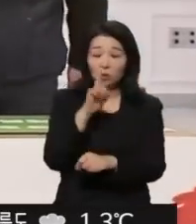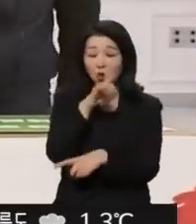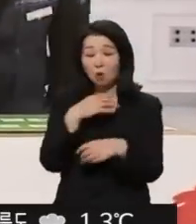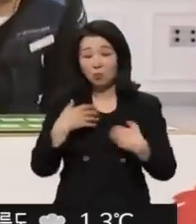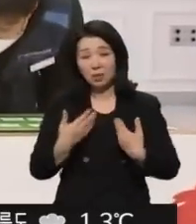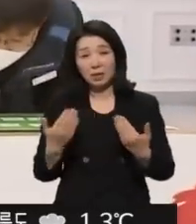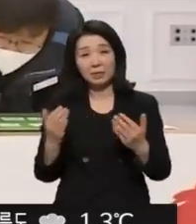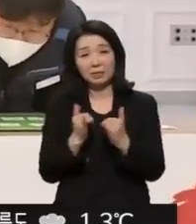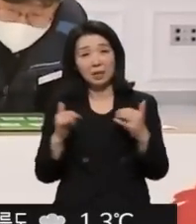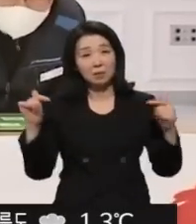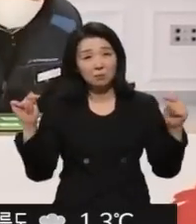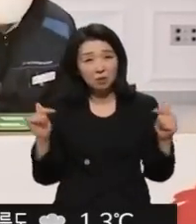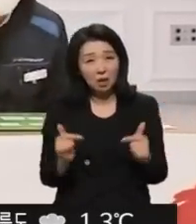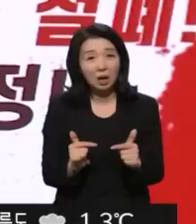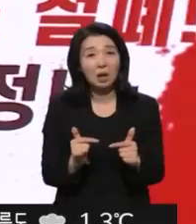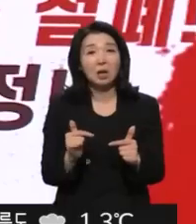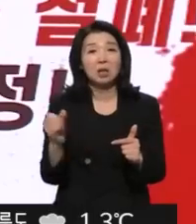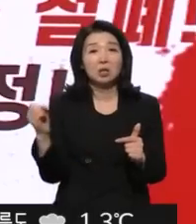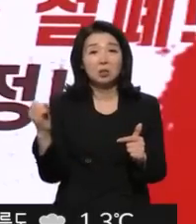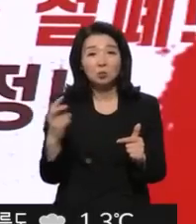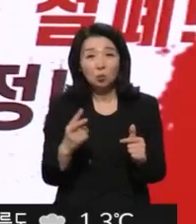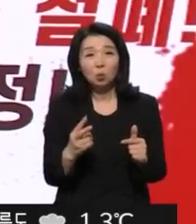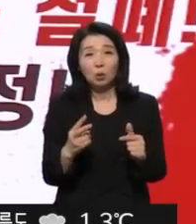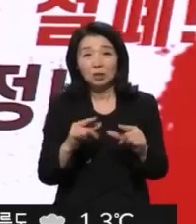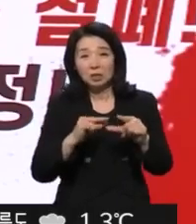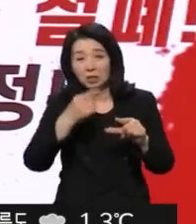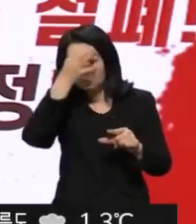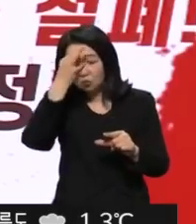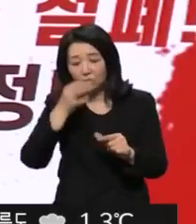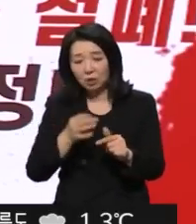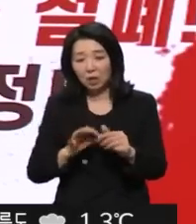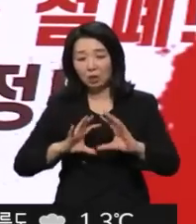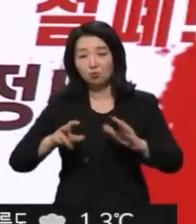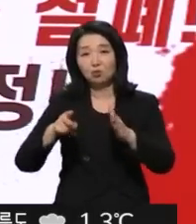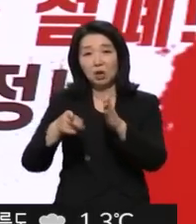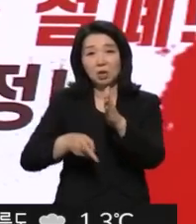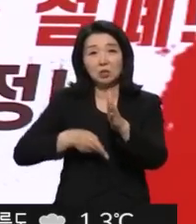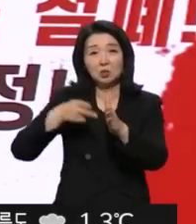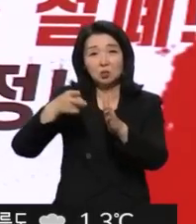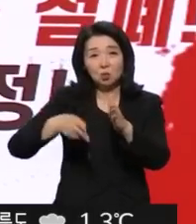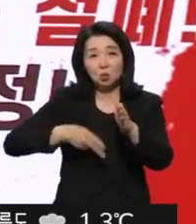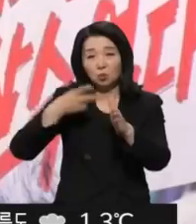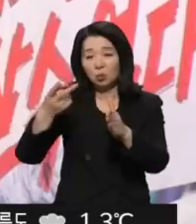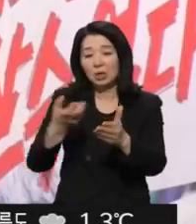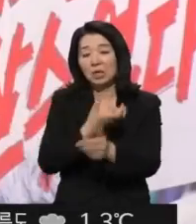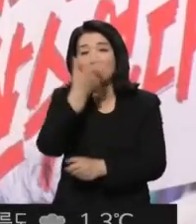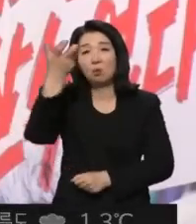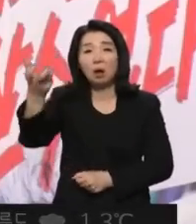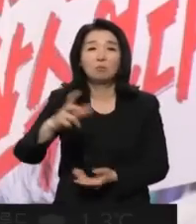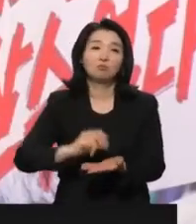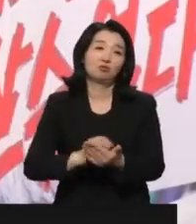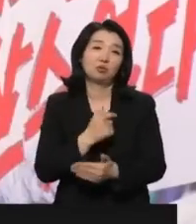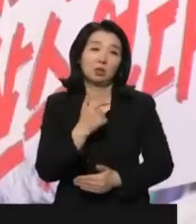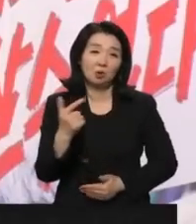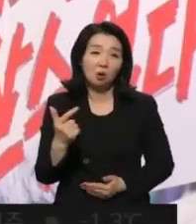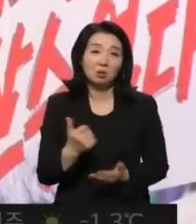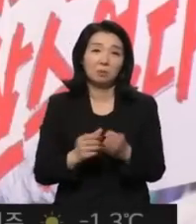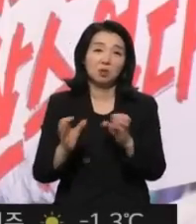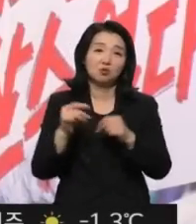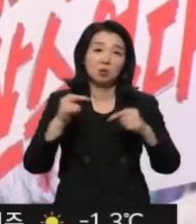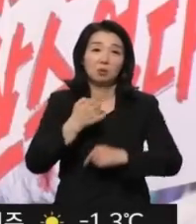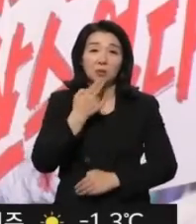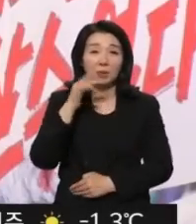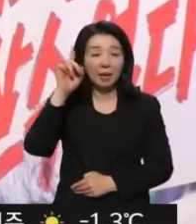기능을 국가철도공단에 이관하는 방침에 대해 반발하고 있는데요. 추가 협상 없이 내일 파업이 시작이 되면 수도권